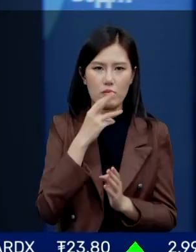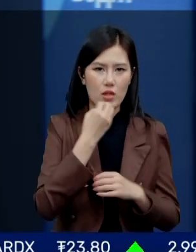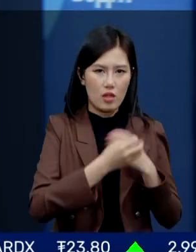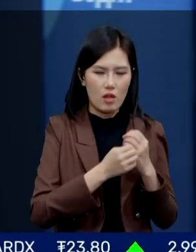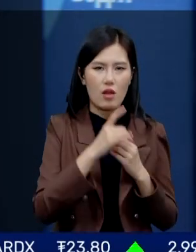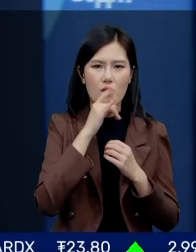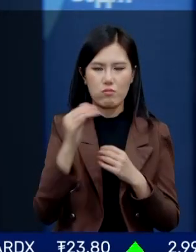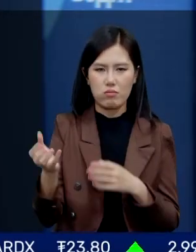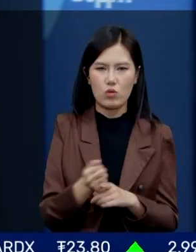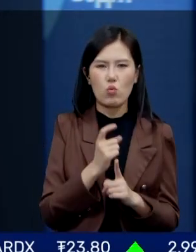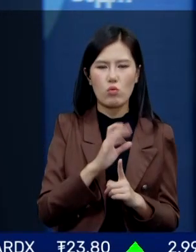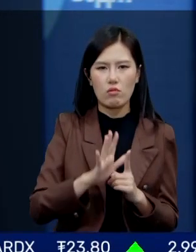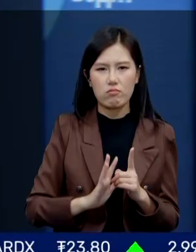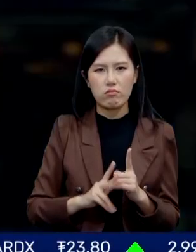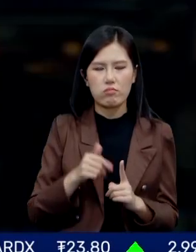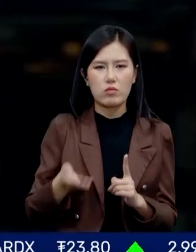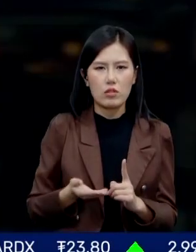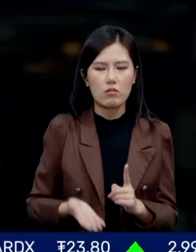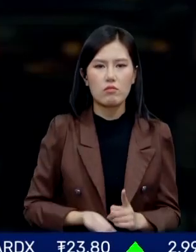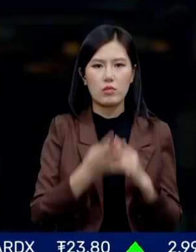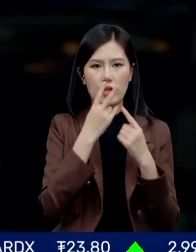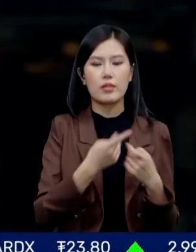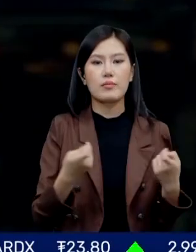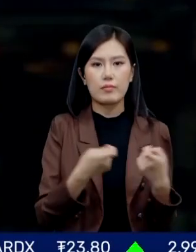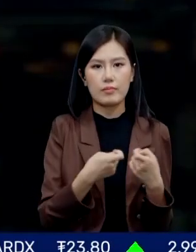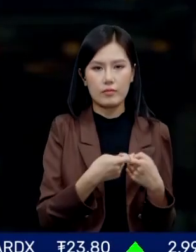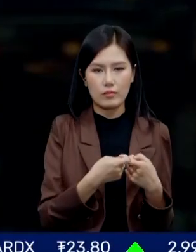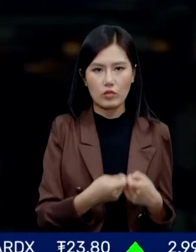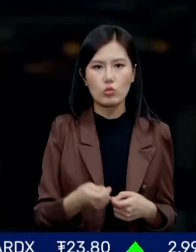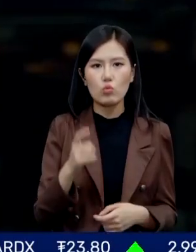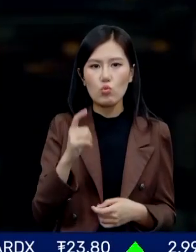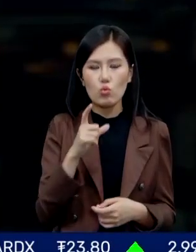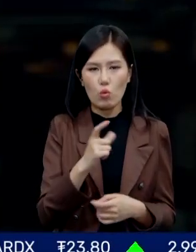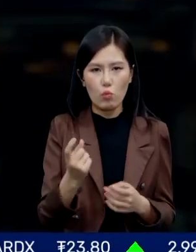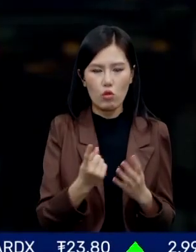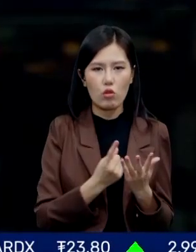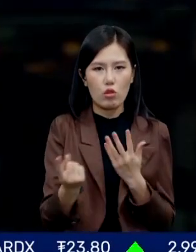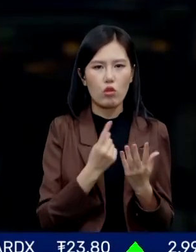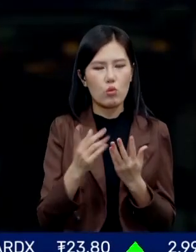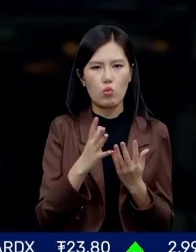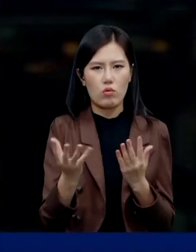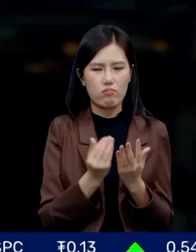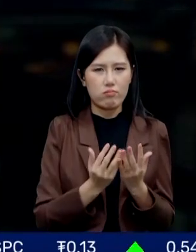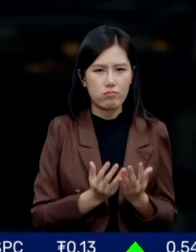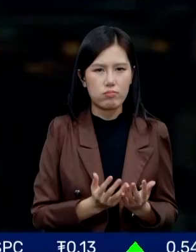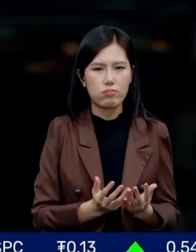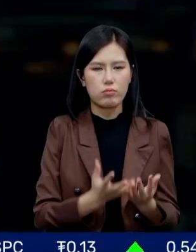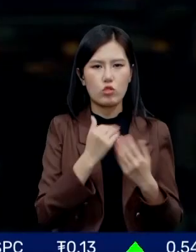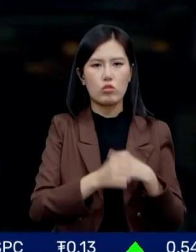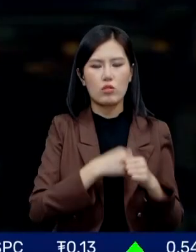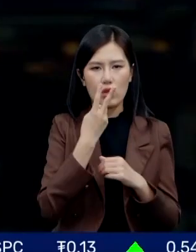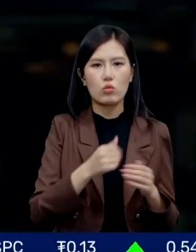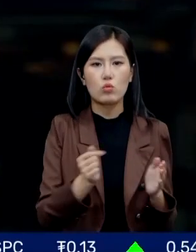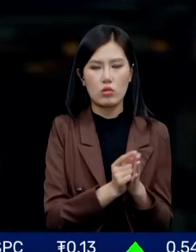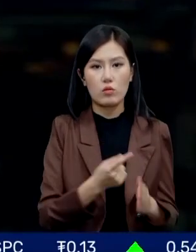аваад хөгжүүлээд явах нь илүү тохиромжтой. За мэдээж байгаа хүмүүсээ доктортой ажиллах бол маш чухлаа. За тэгээ байгаа хүмүүсээ доктортой ажиллах